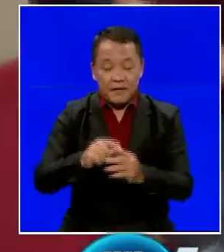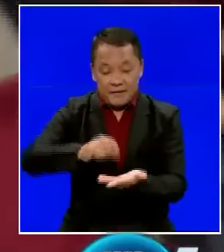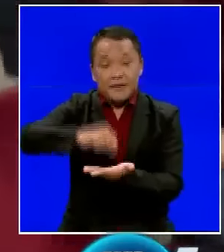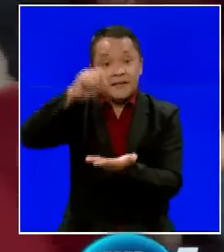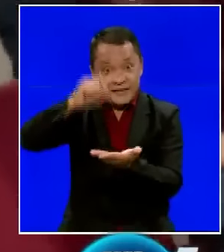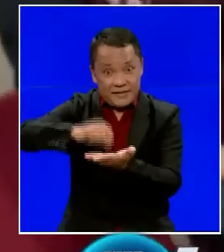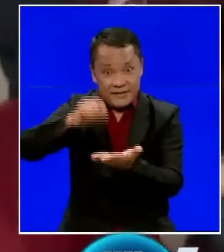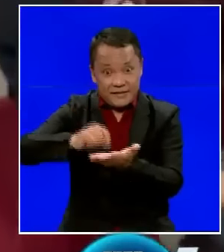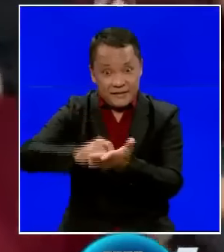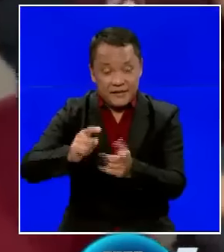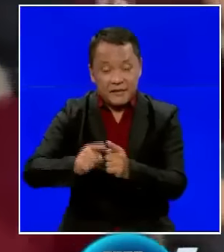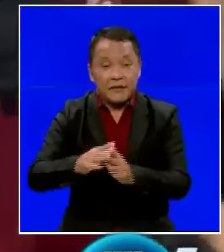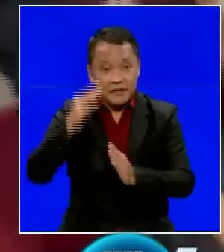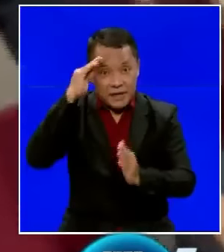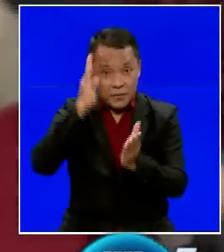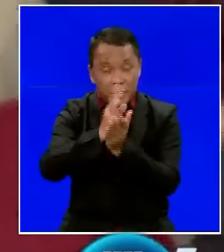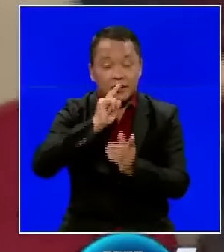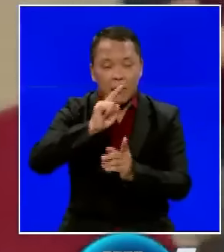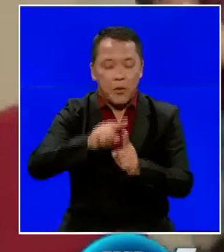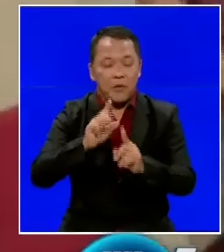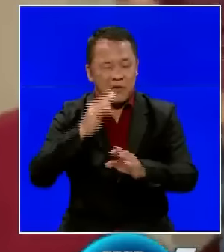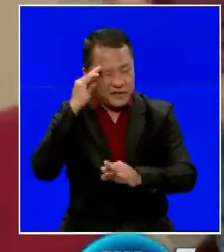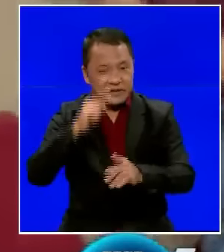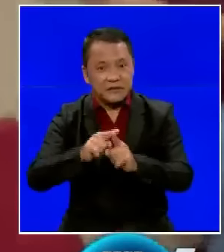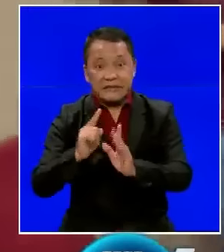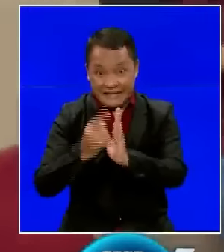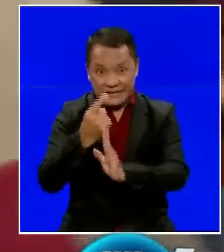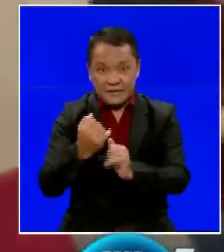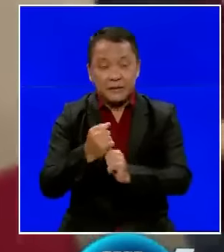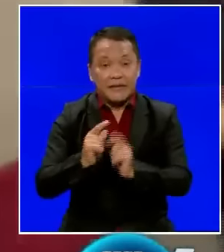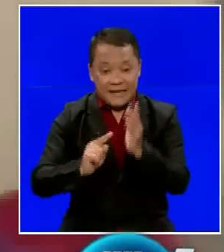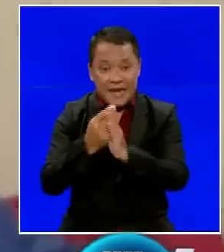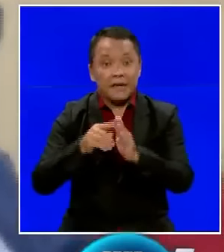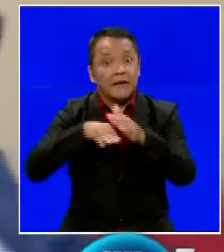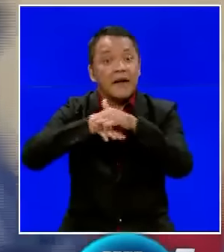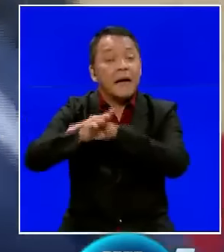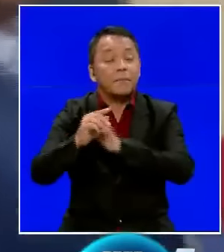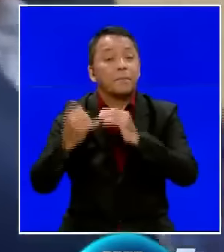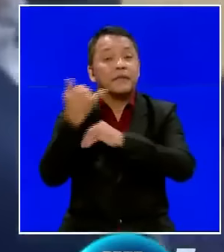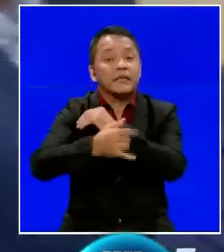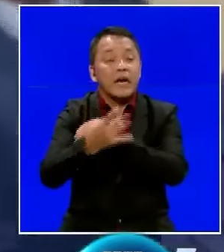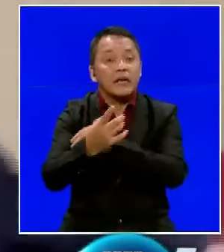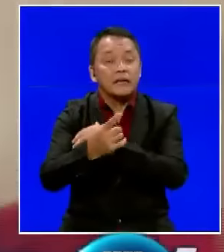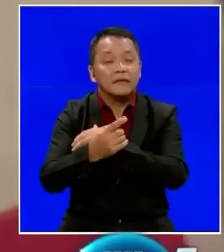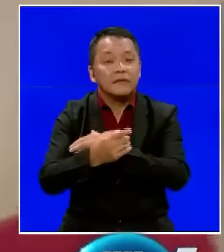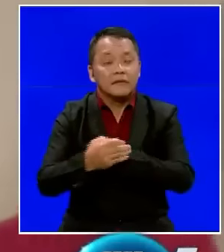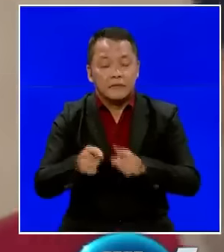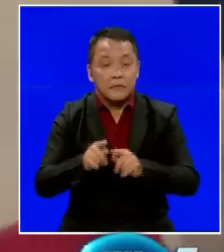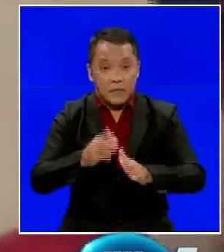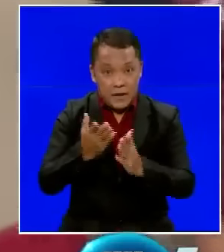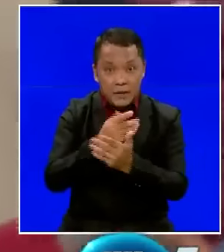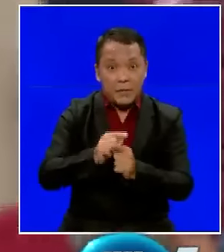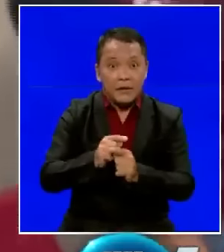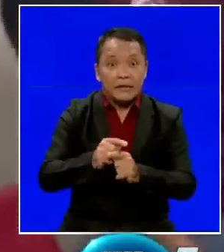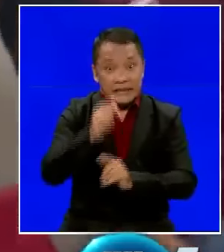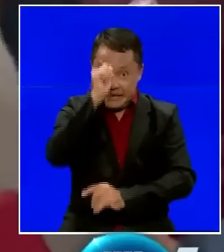นะตำรวจไทยก็แซวว่าโอ้โหตำนานนี้มีครั้งเดียวนะ EP แรกหนีไปไหนไม่น่าเชื่อท่านผู้ชมก่อนจะไปเนี่ยแกไป